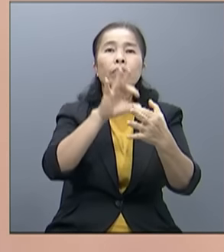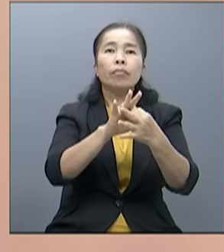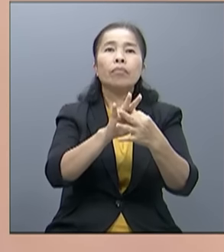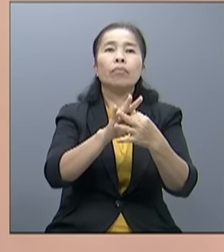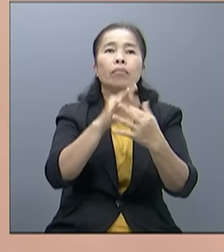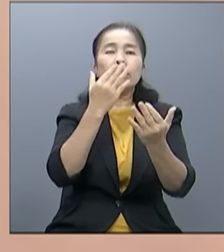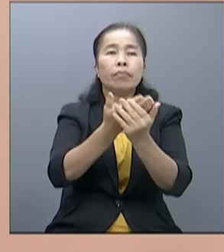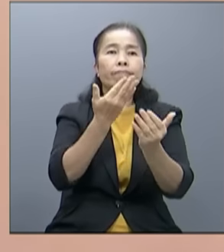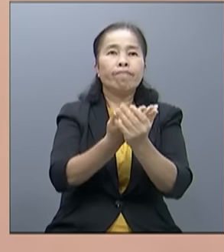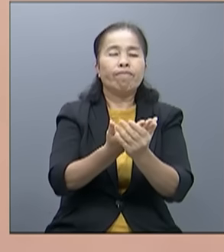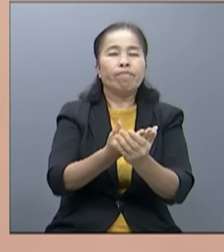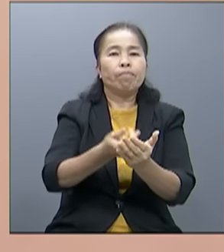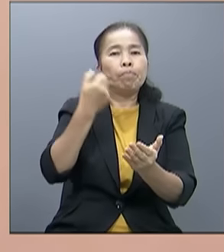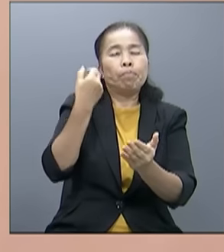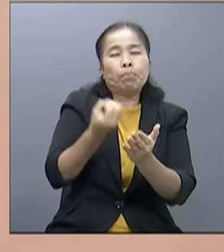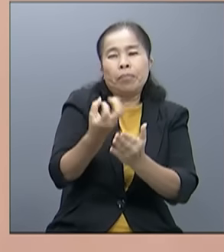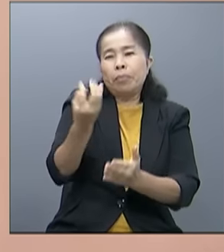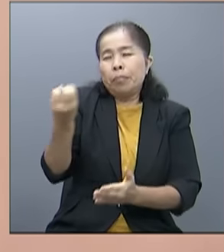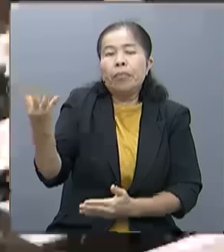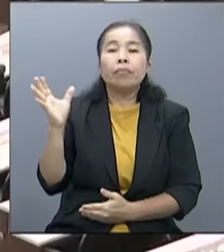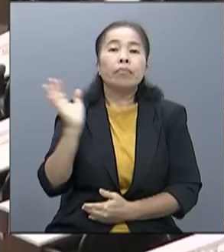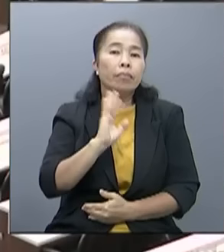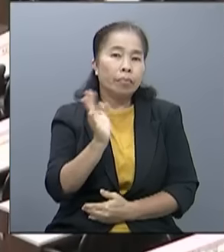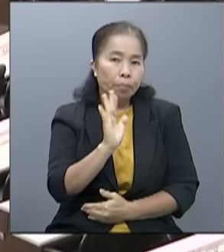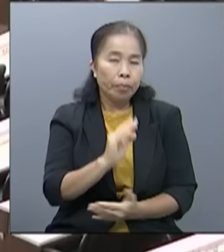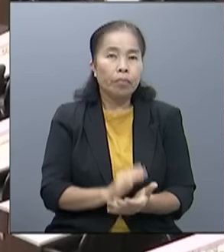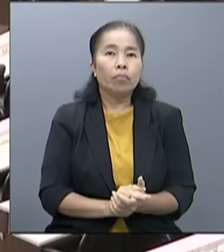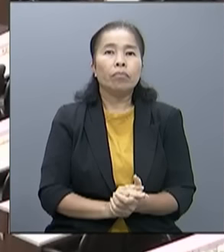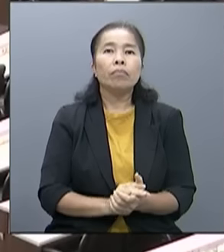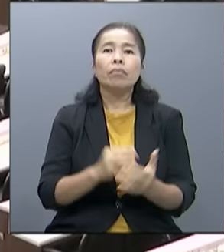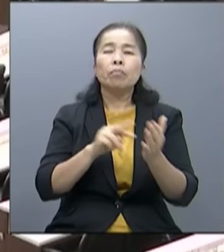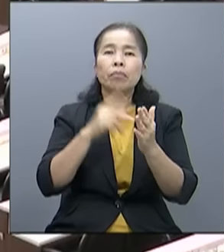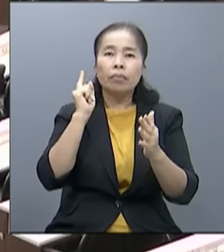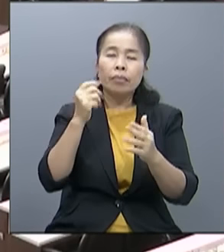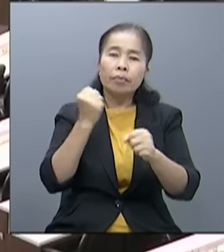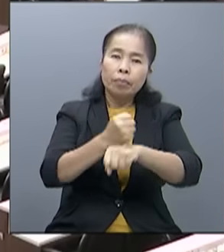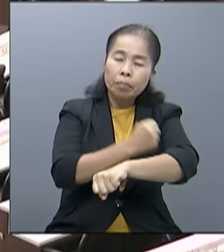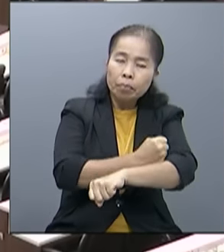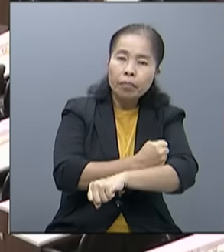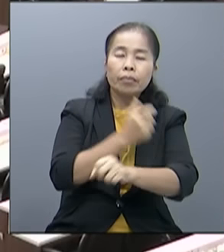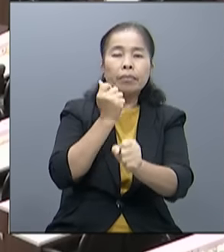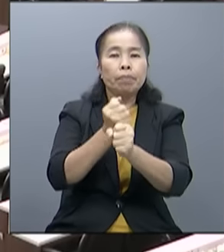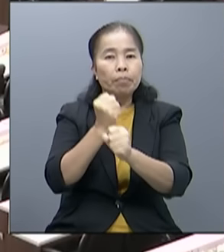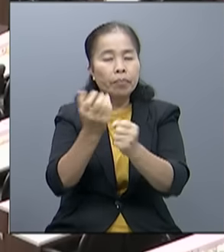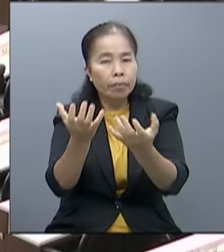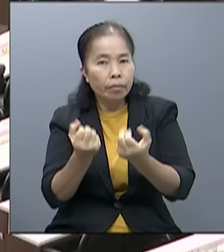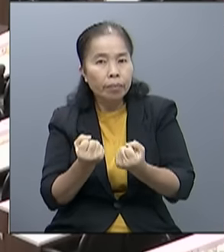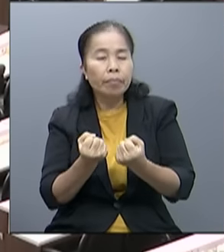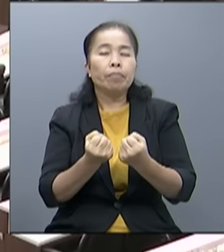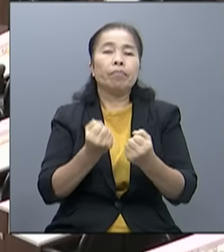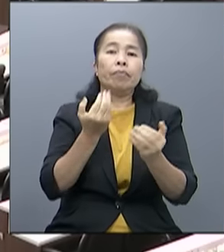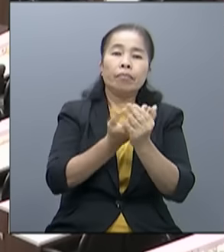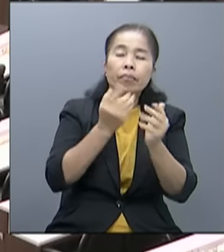เงินเฟ้อนะคะสร้างการเติบโตทางเศรษฐกิจเพิ่มการจ้างงานลดความเสี่ยงด้านเถรภาษิต